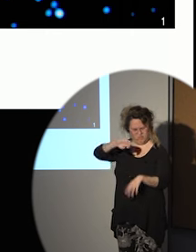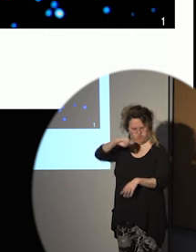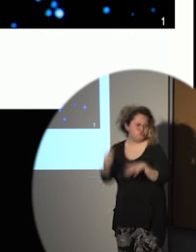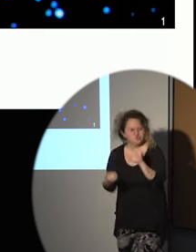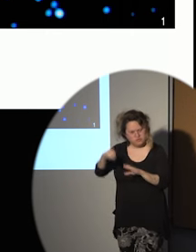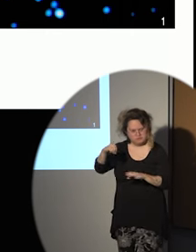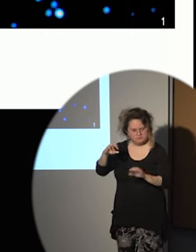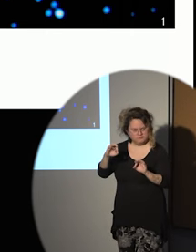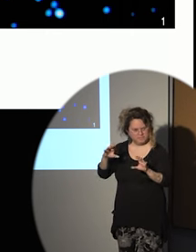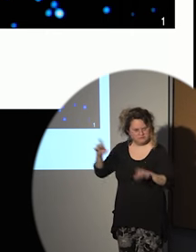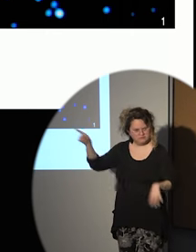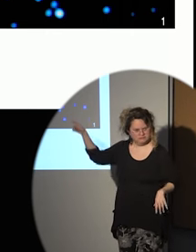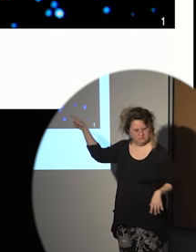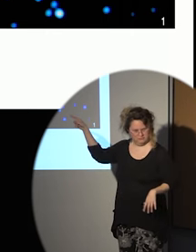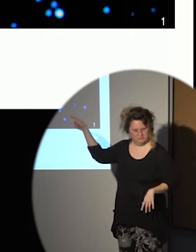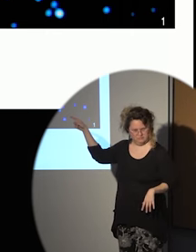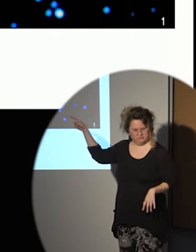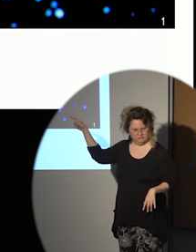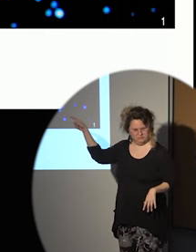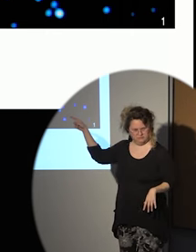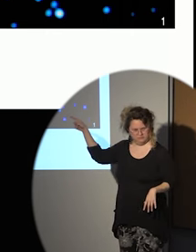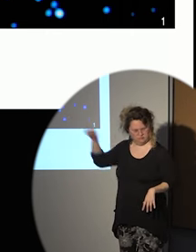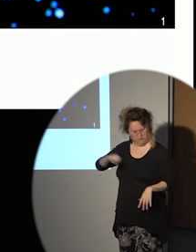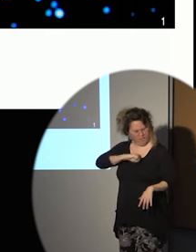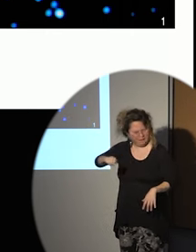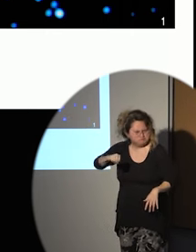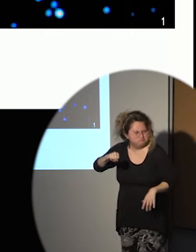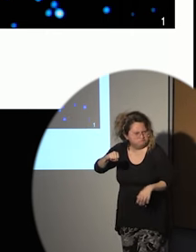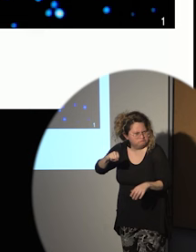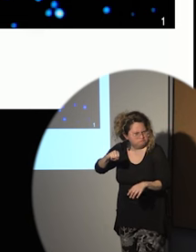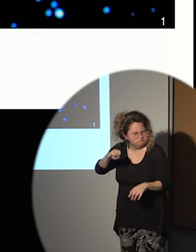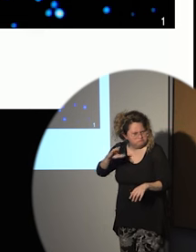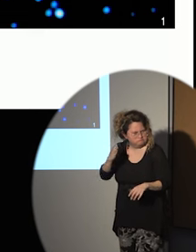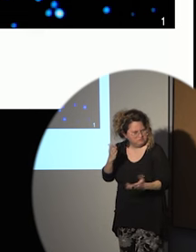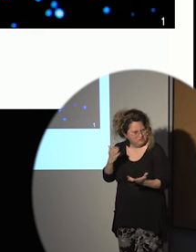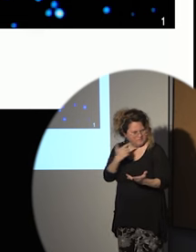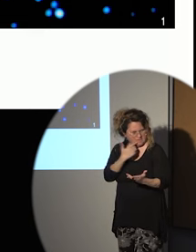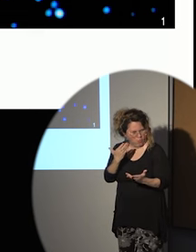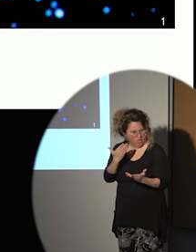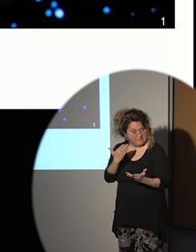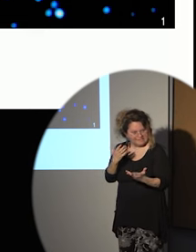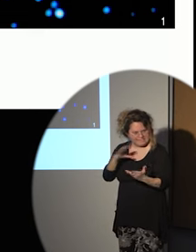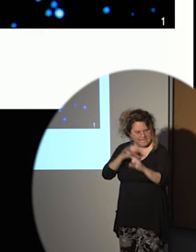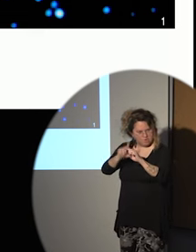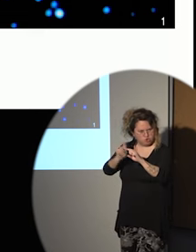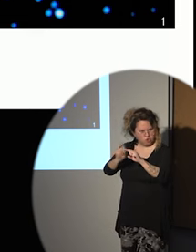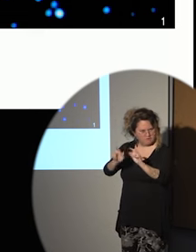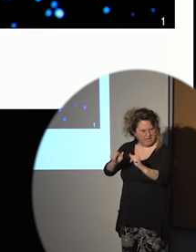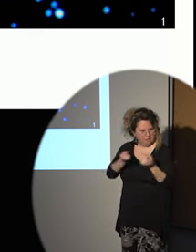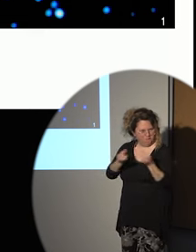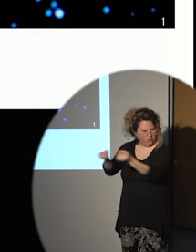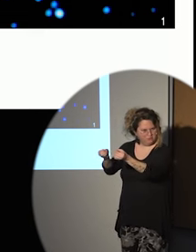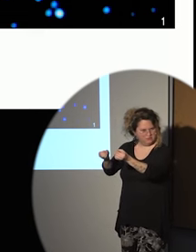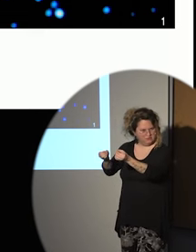En fait, la seule façon d'expliquer cette accélération, c'est qu'il faut qu'il y ait une masse. Il faut qu'il y ait une